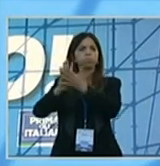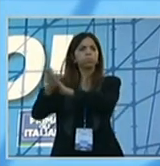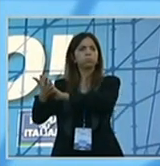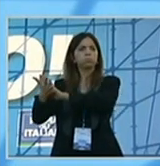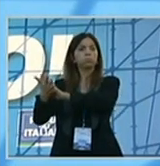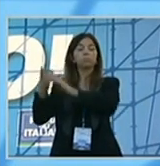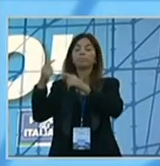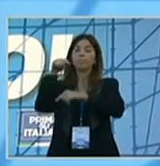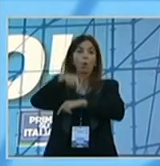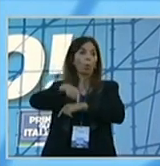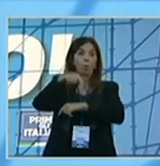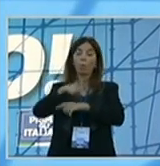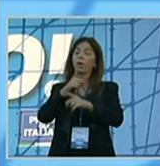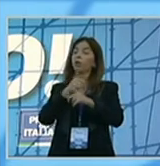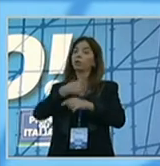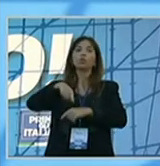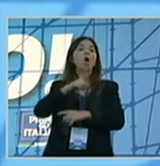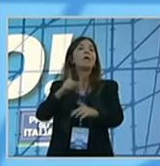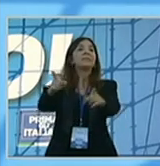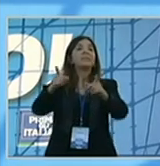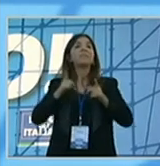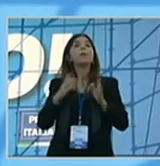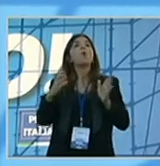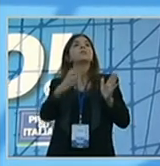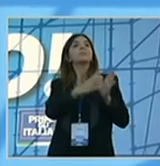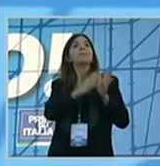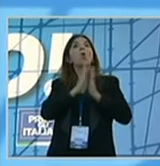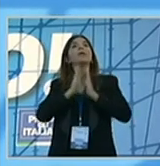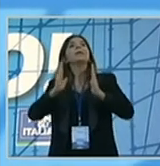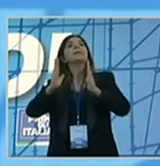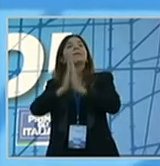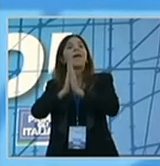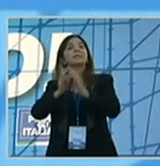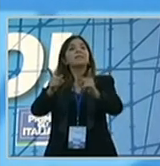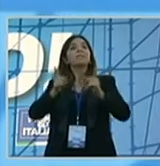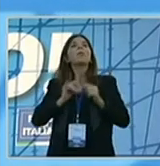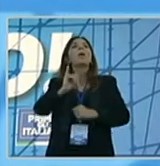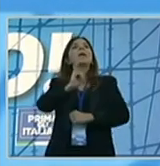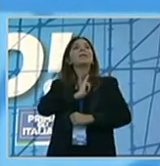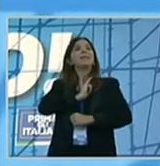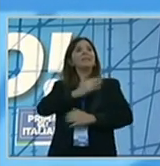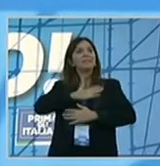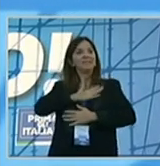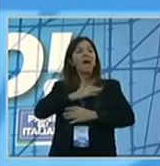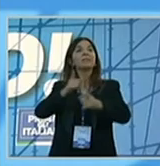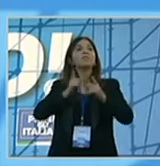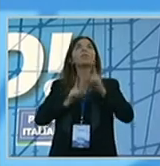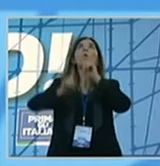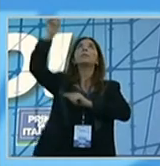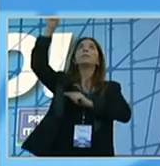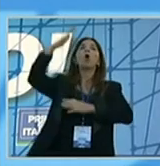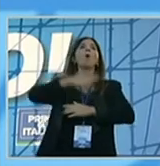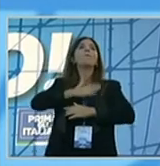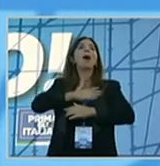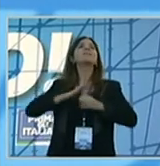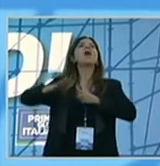noi difenderemo quei simboli, difenderemo quelle chiese, difenderemo la nostra identità, difenderemo Dio, patria e